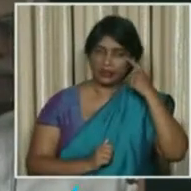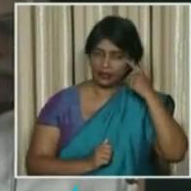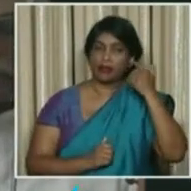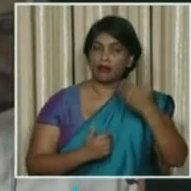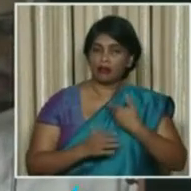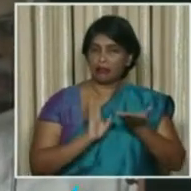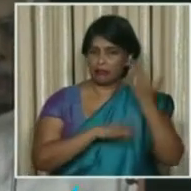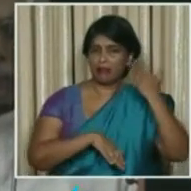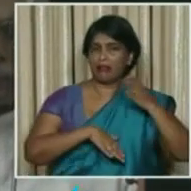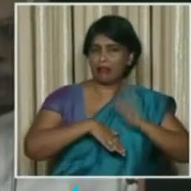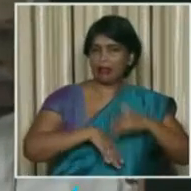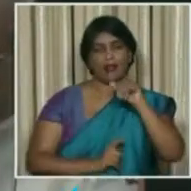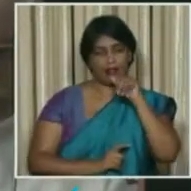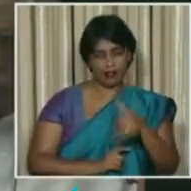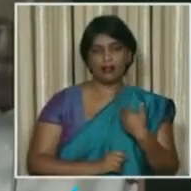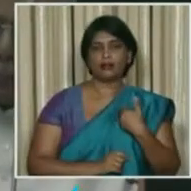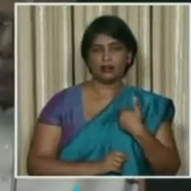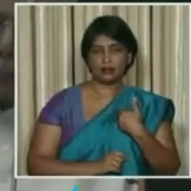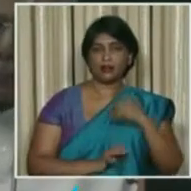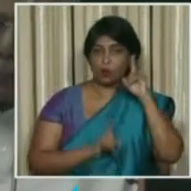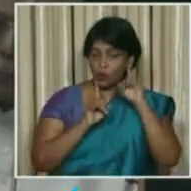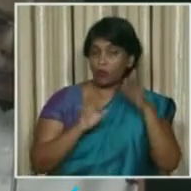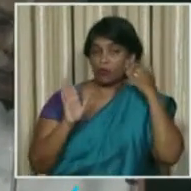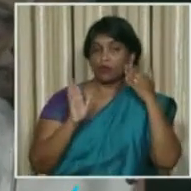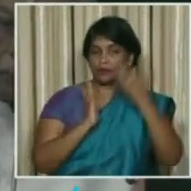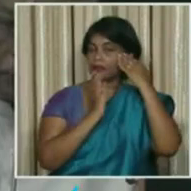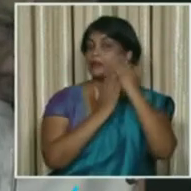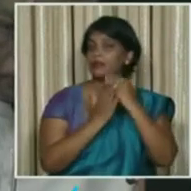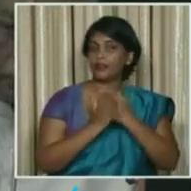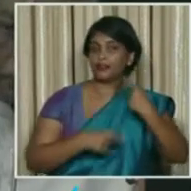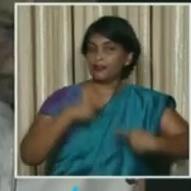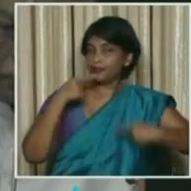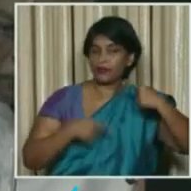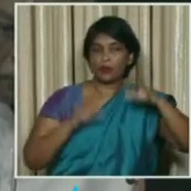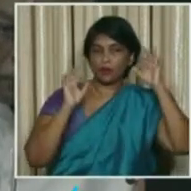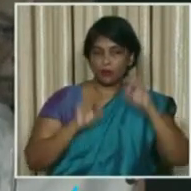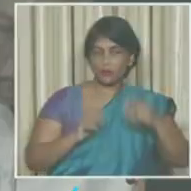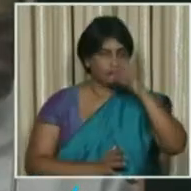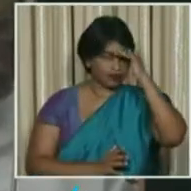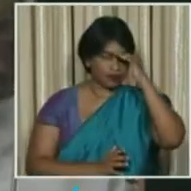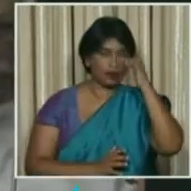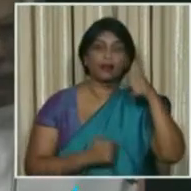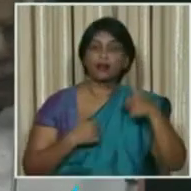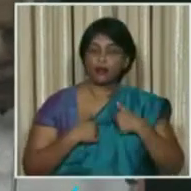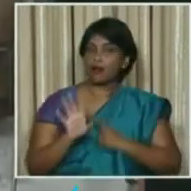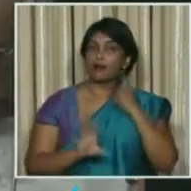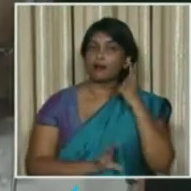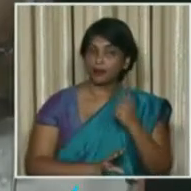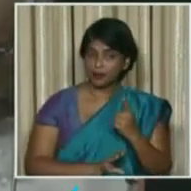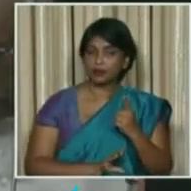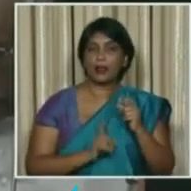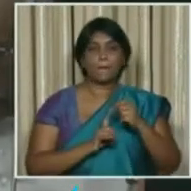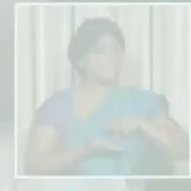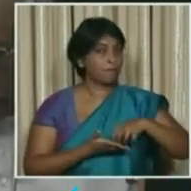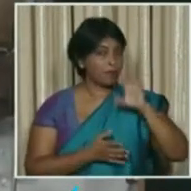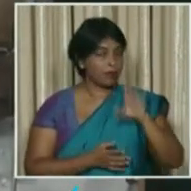කටුක අතීත අත්දැකීම් තියෙනවා. නමුත් ඒවා ගැන වාද විවාද නොකර අපි අනාගතය ගැන සාකච්ඡා කරමු. අපි අවුරුද්දකට පළාත්